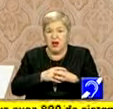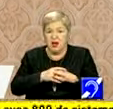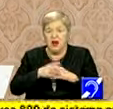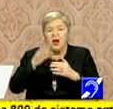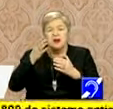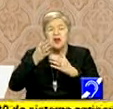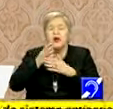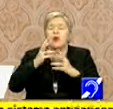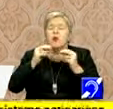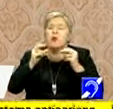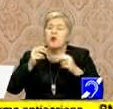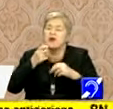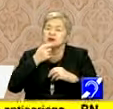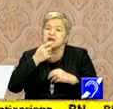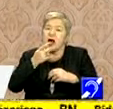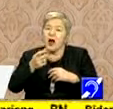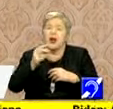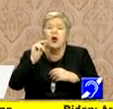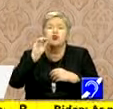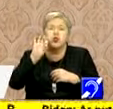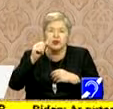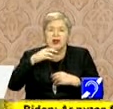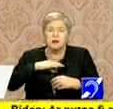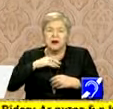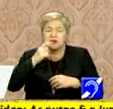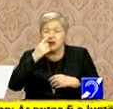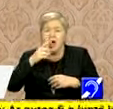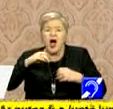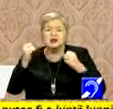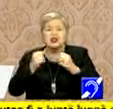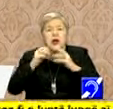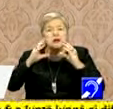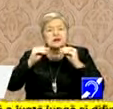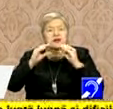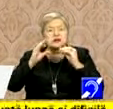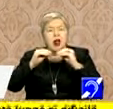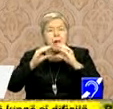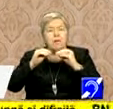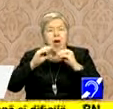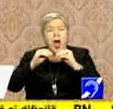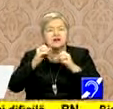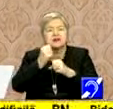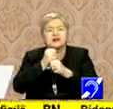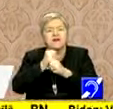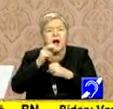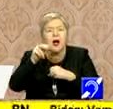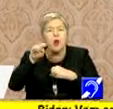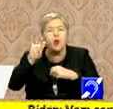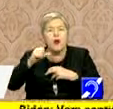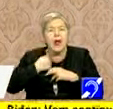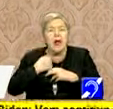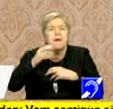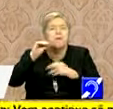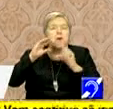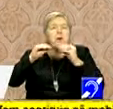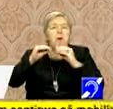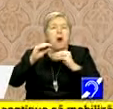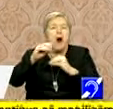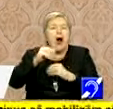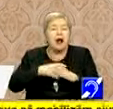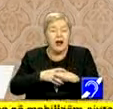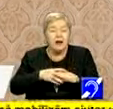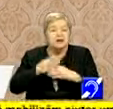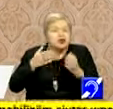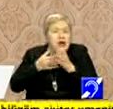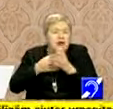lungul multor ani, Putin a încercat să slăbească Uniunea Europeană. A intervenit în acest sens în felurite